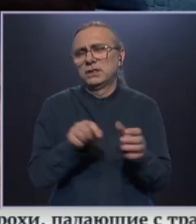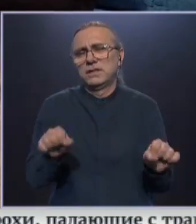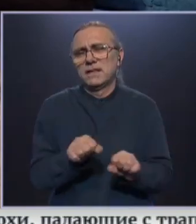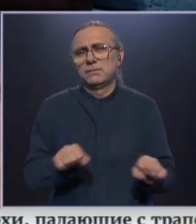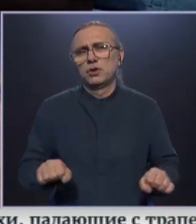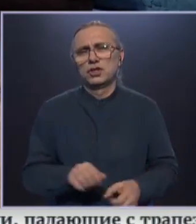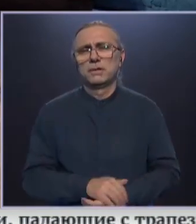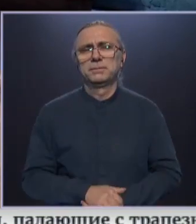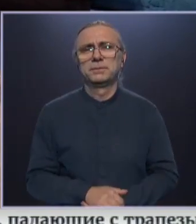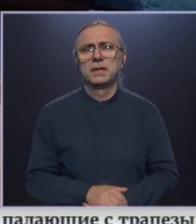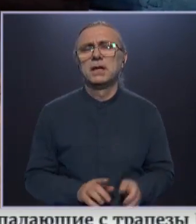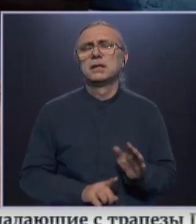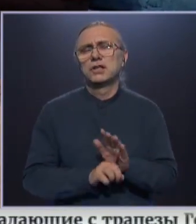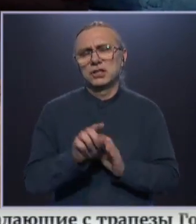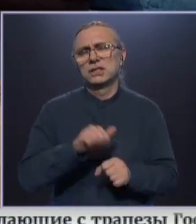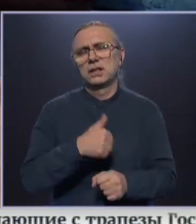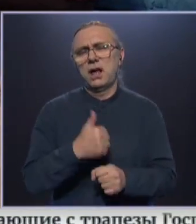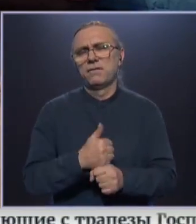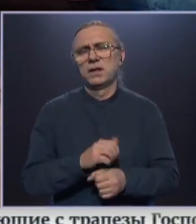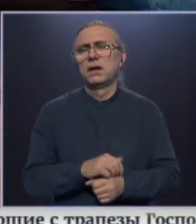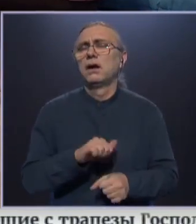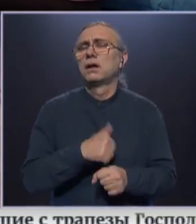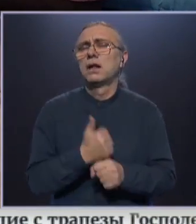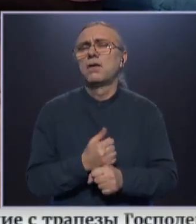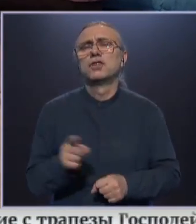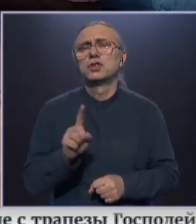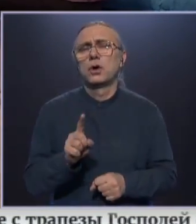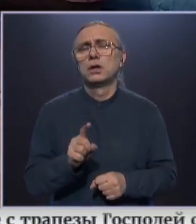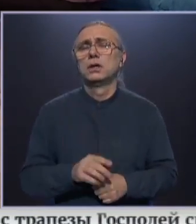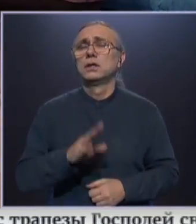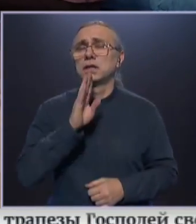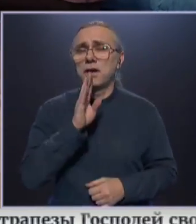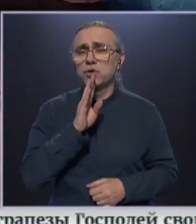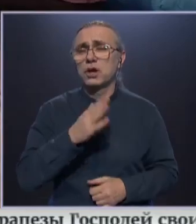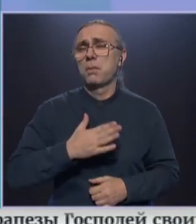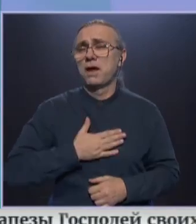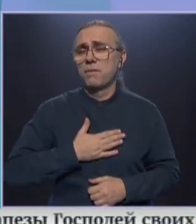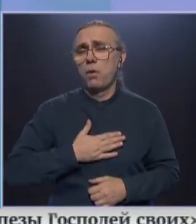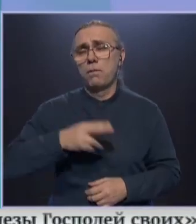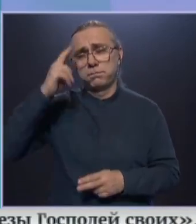всегда хочется сказать. Да, начните с главного. А главное здесь девушка моего брата. Вот это